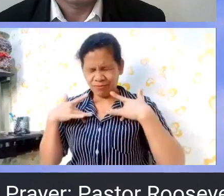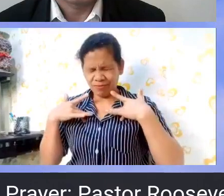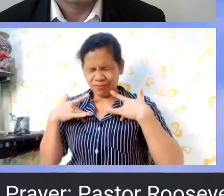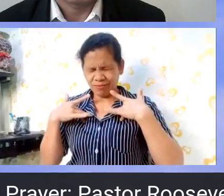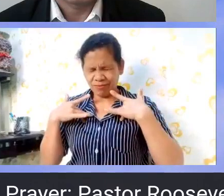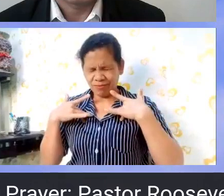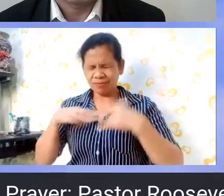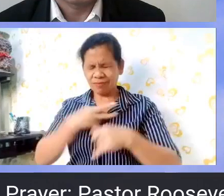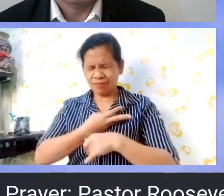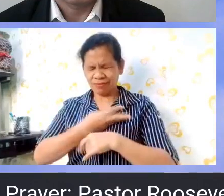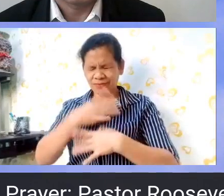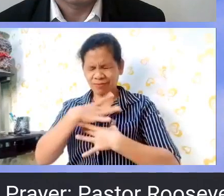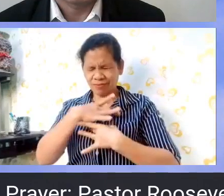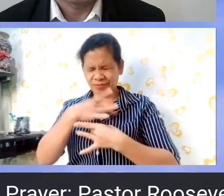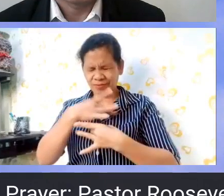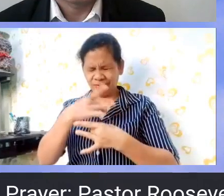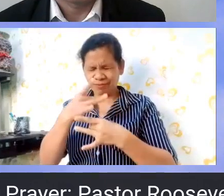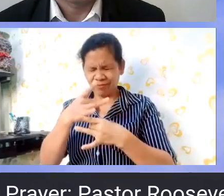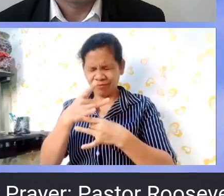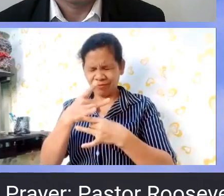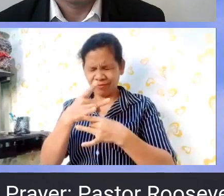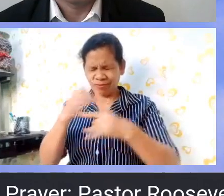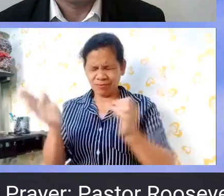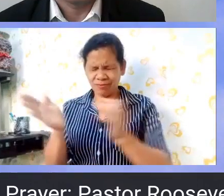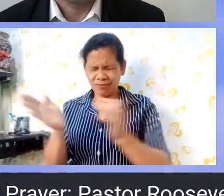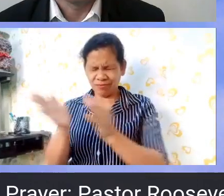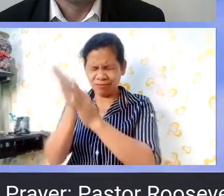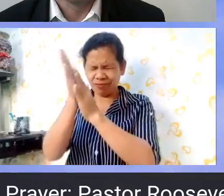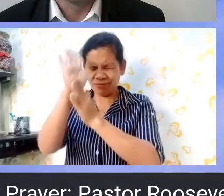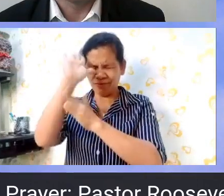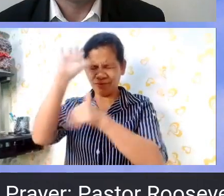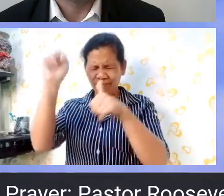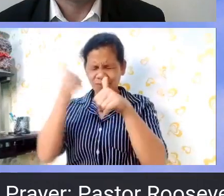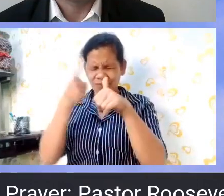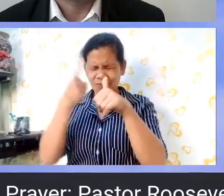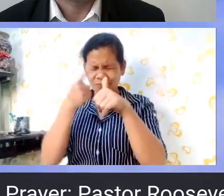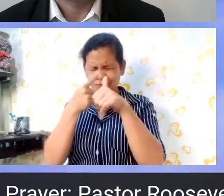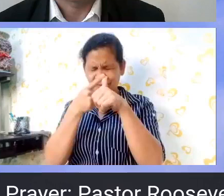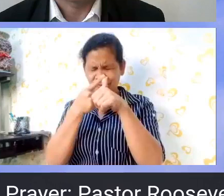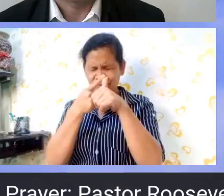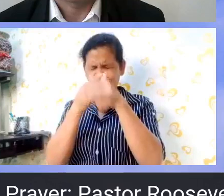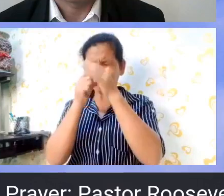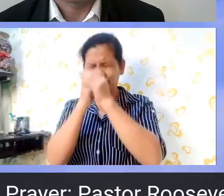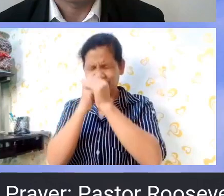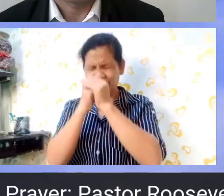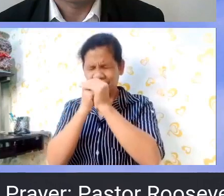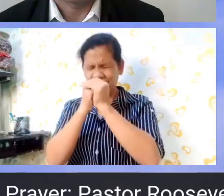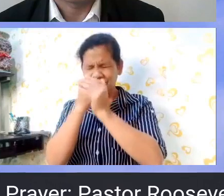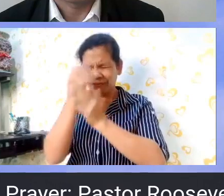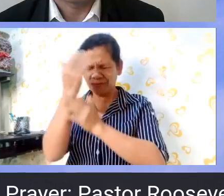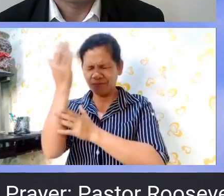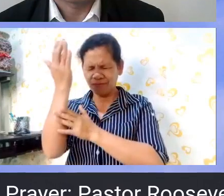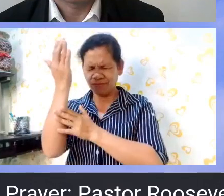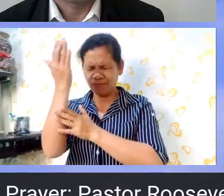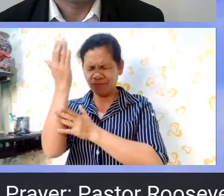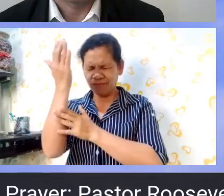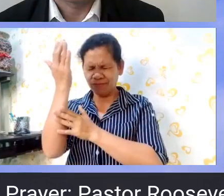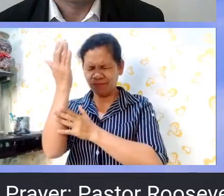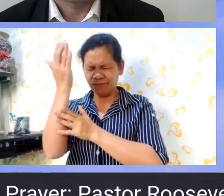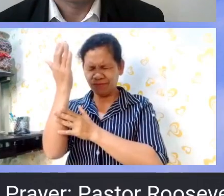po naming unay-unay purihin kayo. Luwalhatiin kayo, sambahin kayo, Panginoong Diyos.